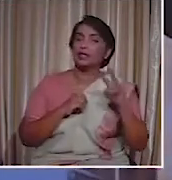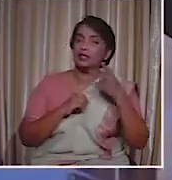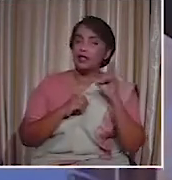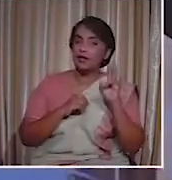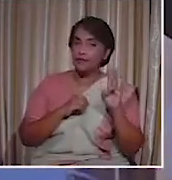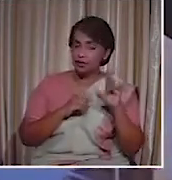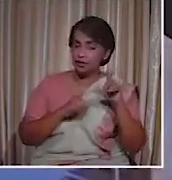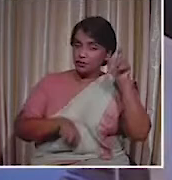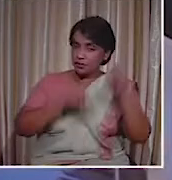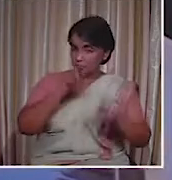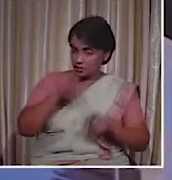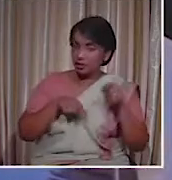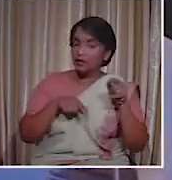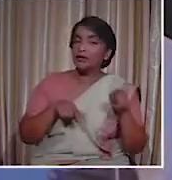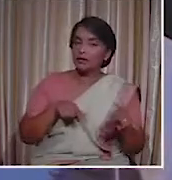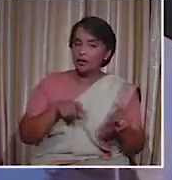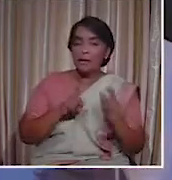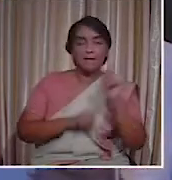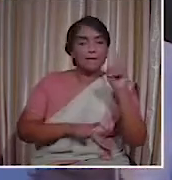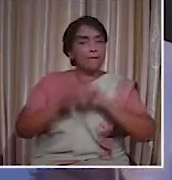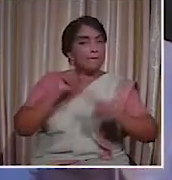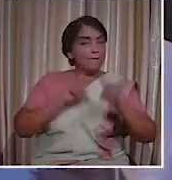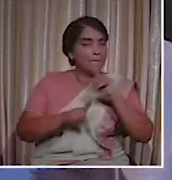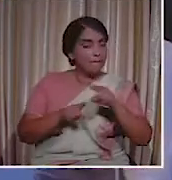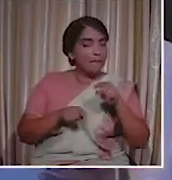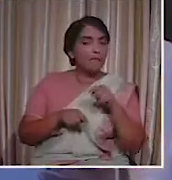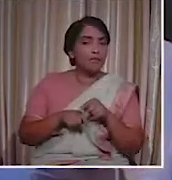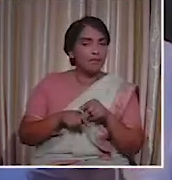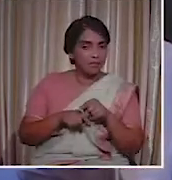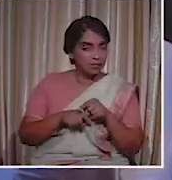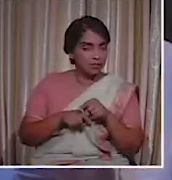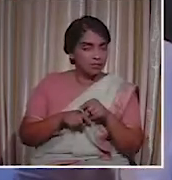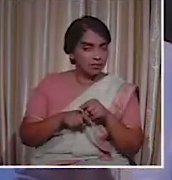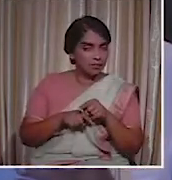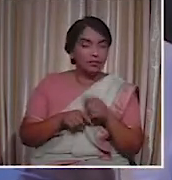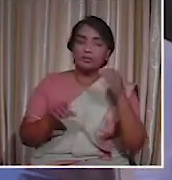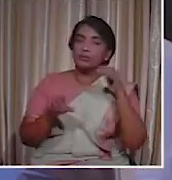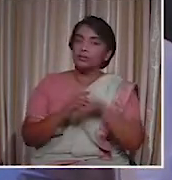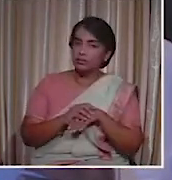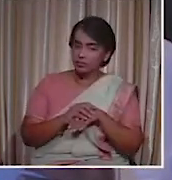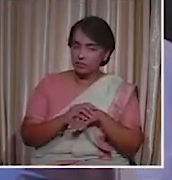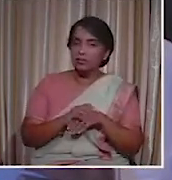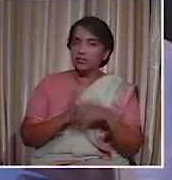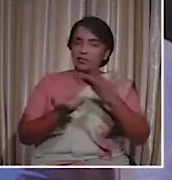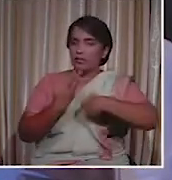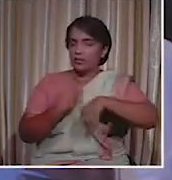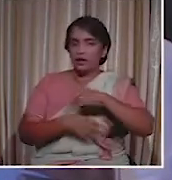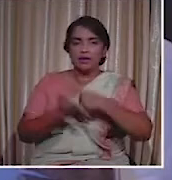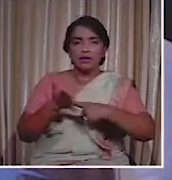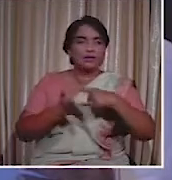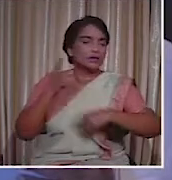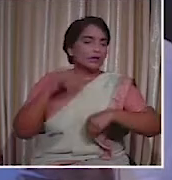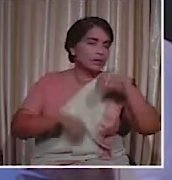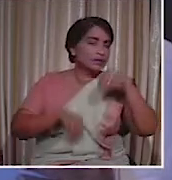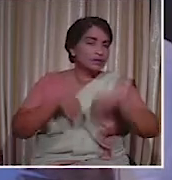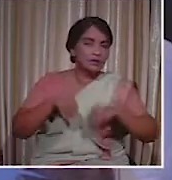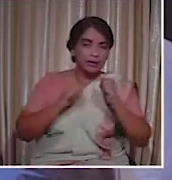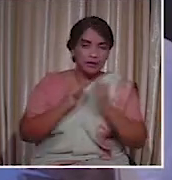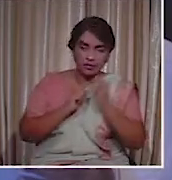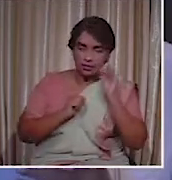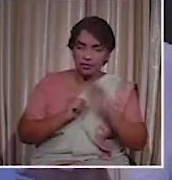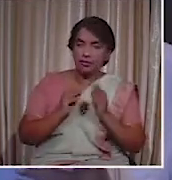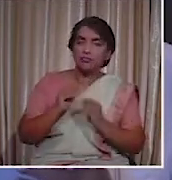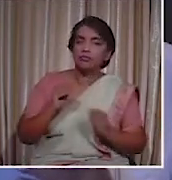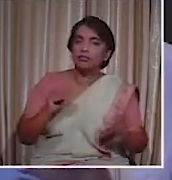225 දෙනෙක්ගෙන් සමන්විත පාර්ලිමේන්තුවක් තුළ මිශ්‍ර ඡන්ද ක්‍රමයක් ඇති කිරීම සඳහා